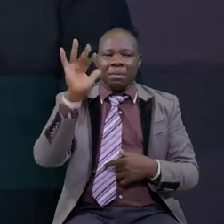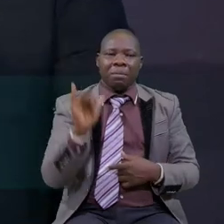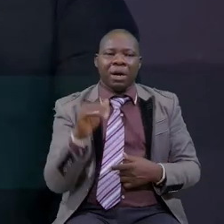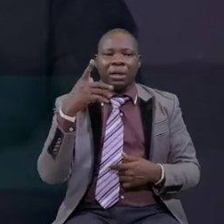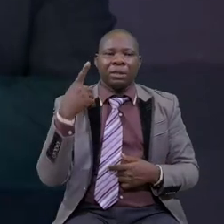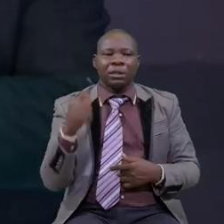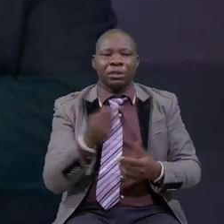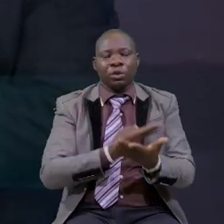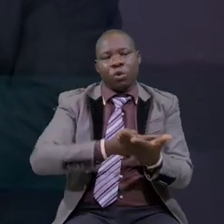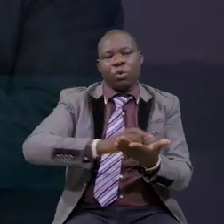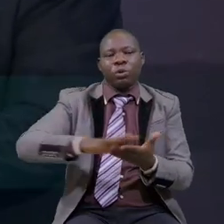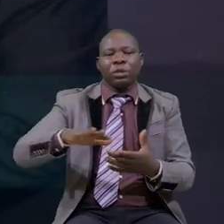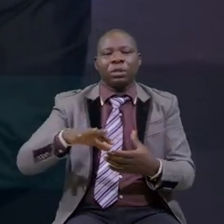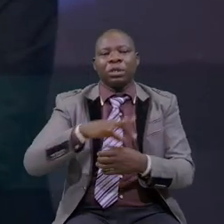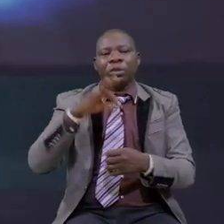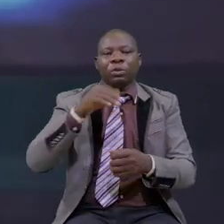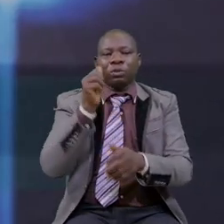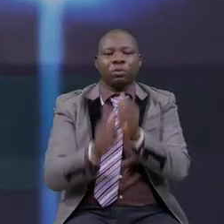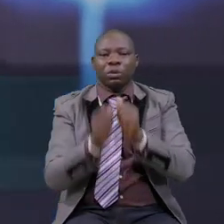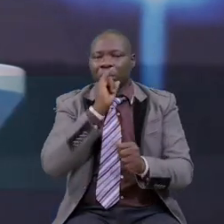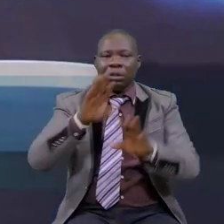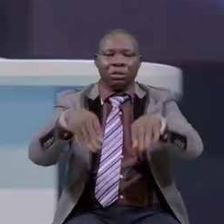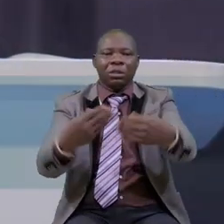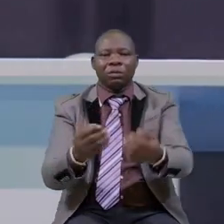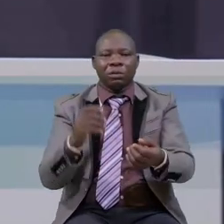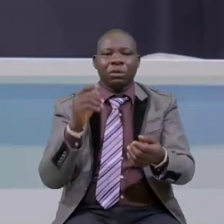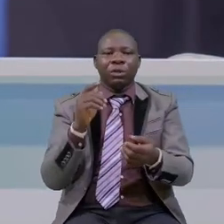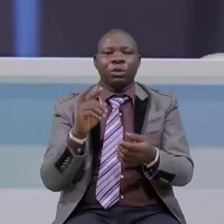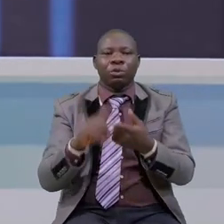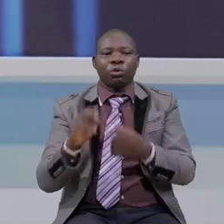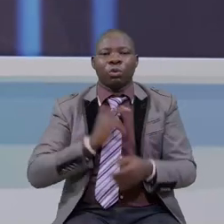nous a été donné.